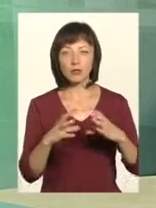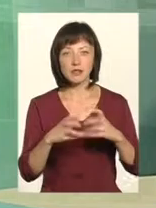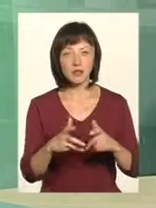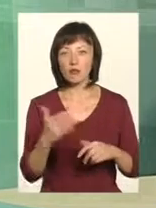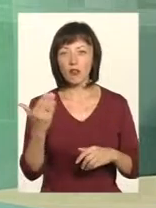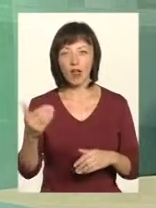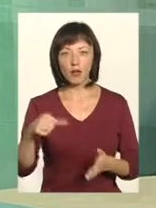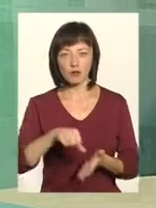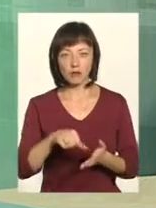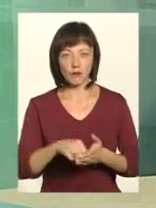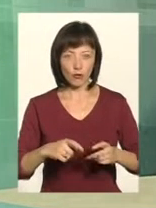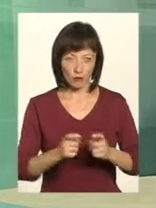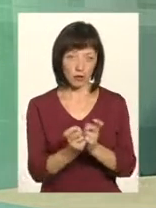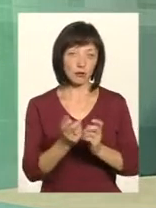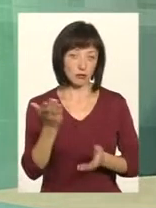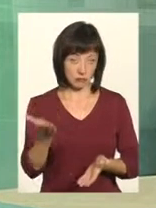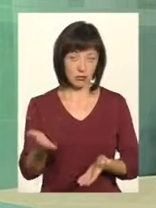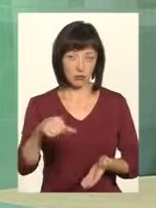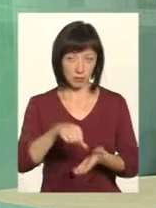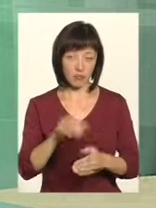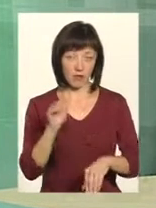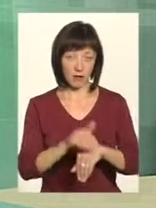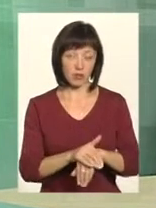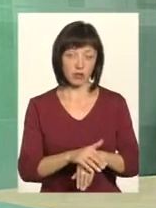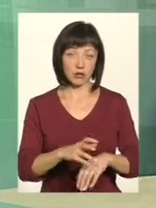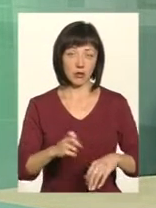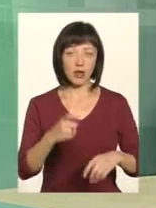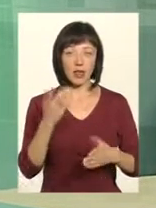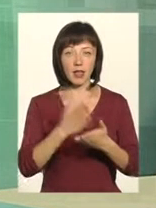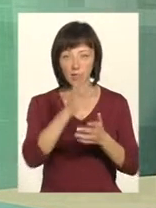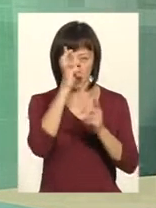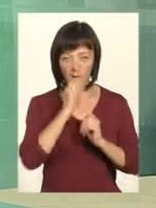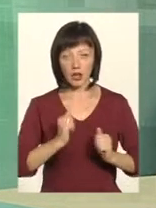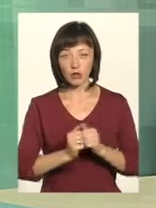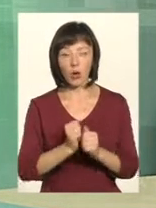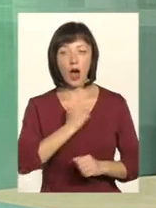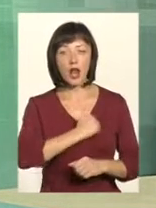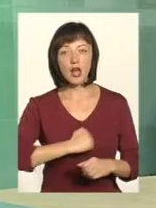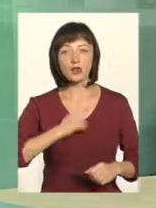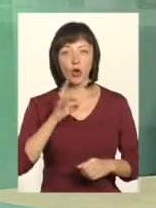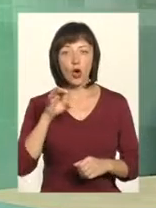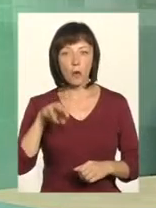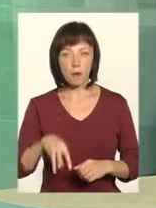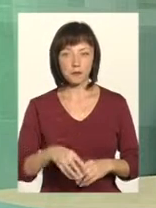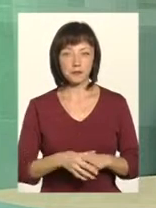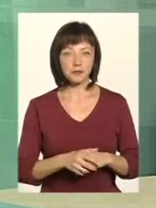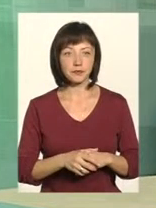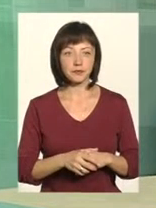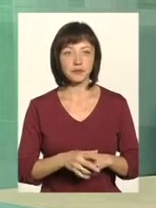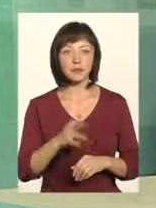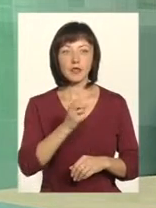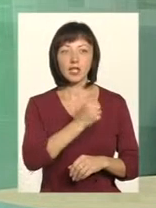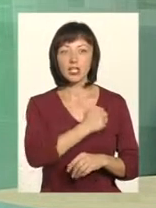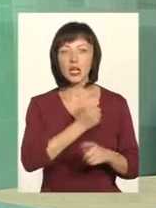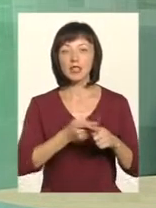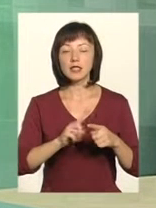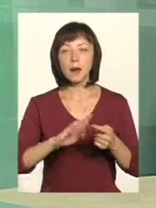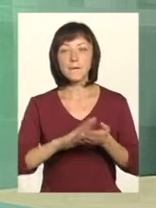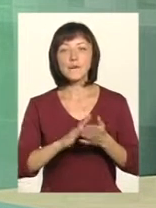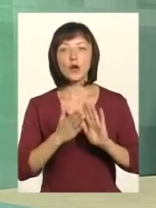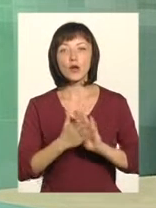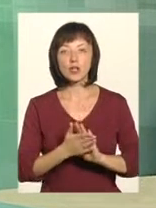стороною конфлікту. Хоча Росія є стороною конфлікту, більше того, вона є країною-агресором. Тому, на жаль, це положення